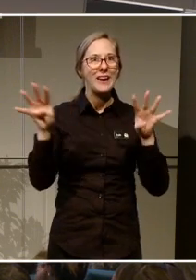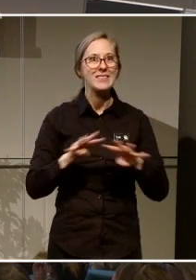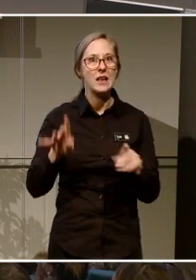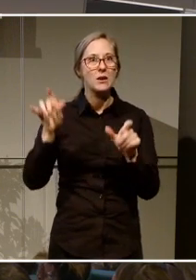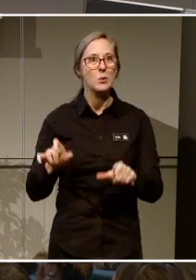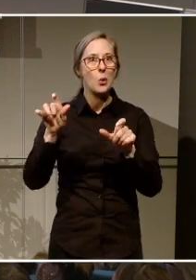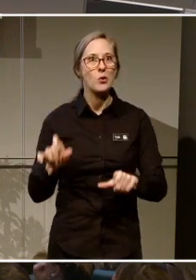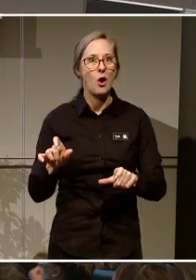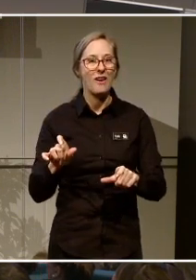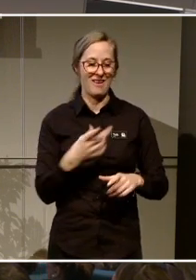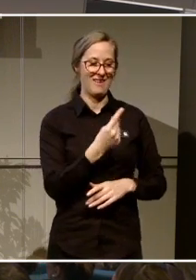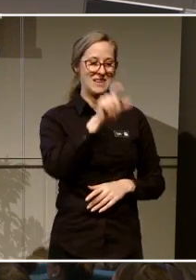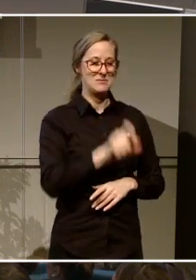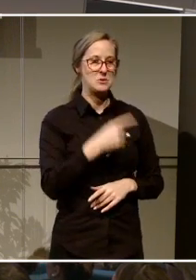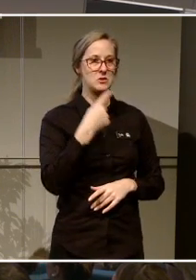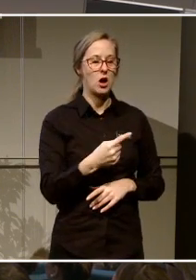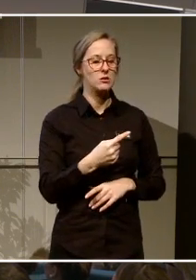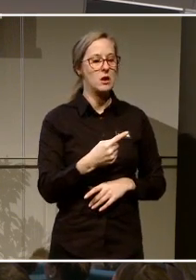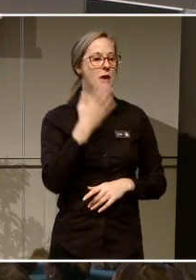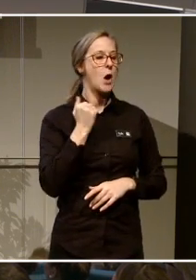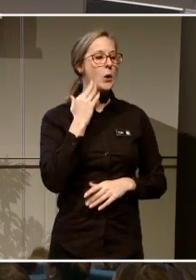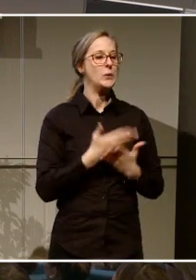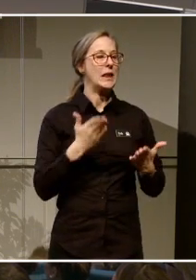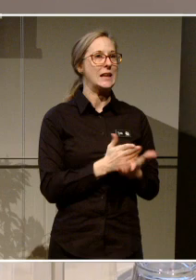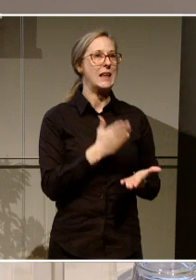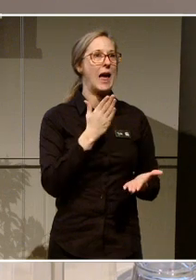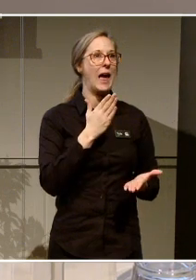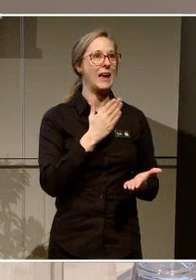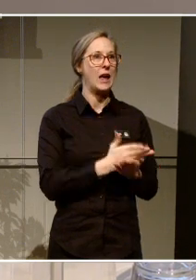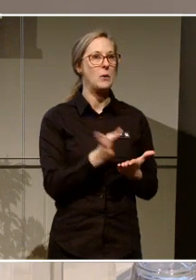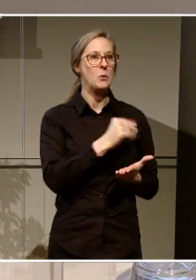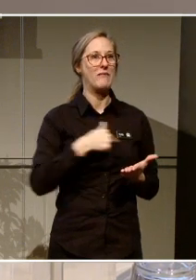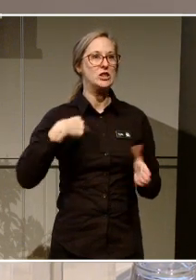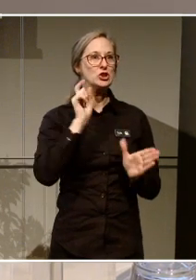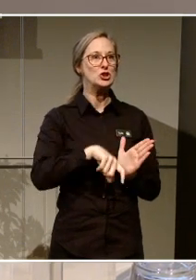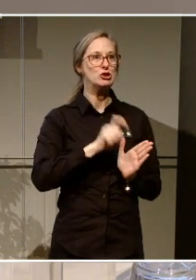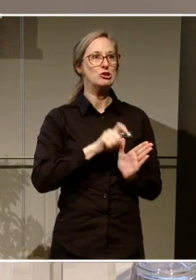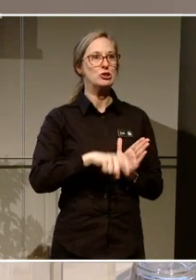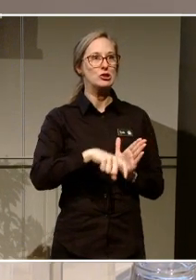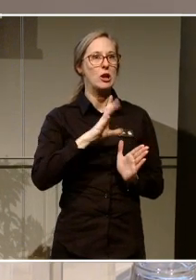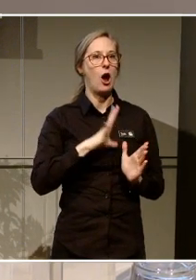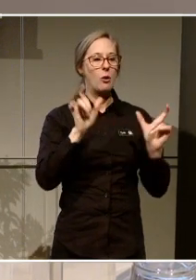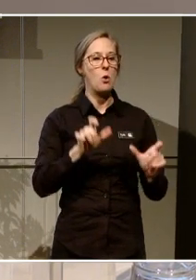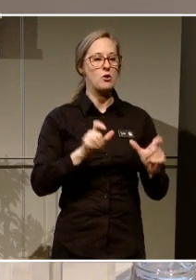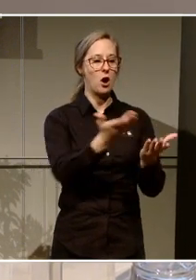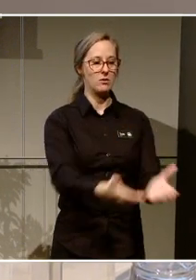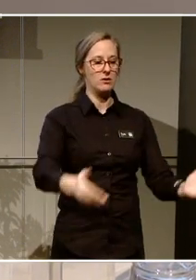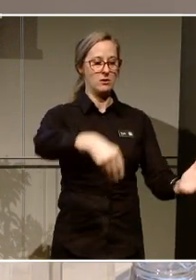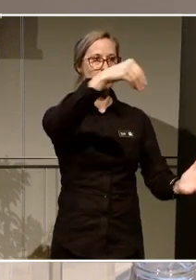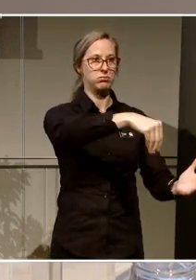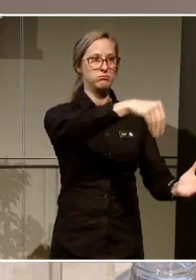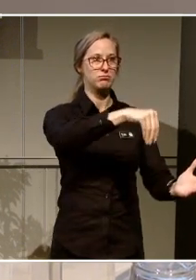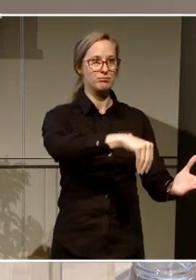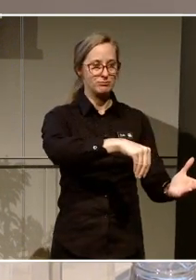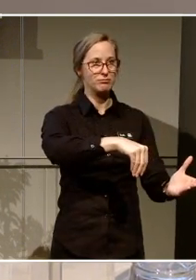någon som berättar för oss att ja, det var inte så säkert förr heller. För då cyklade vi med journalerna ner i kulvertarna. Och de kunde ju bli stående i